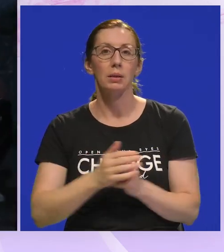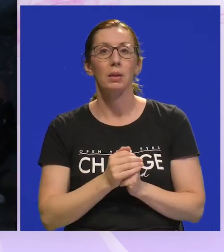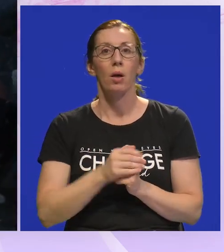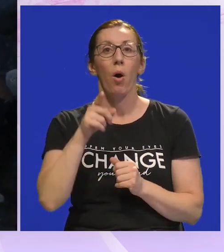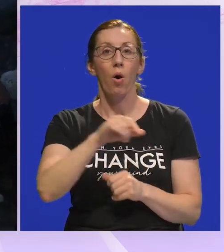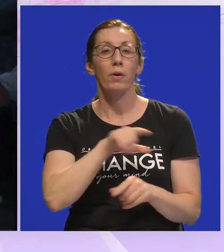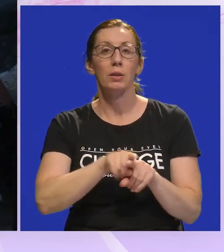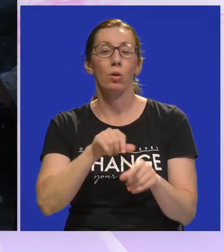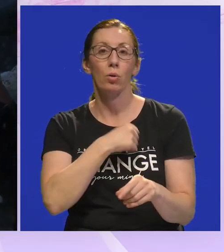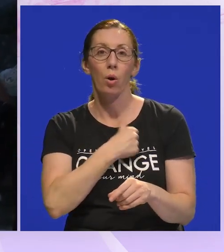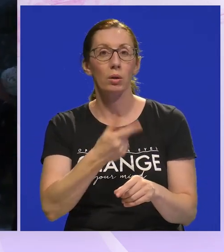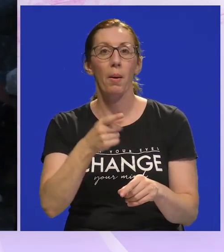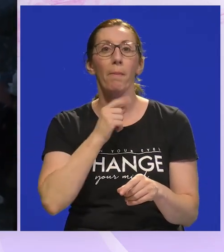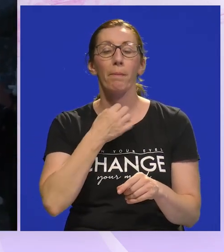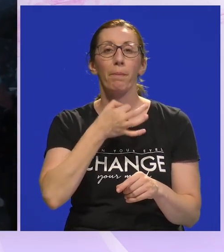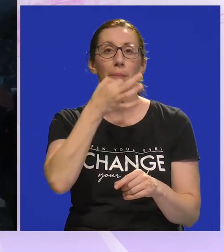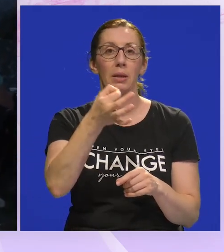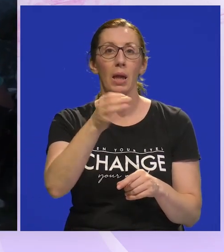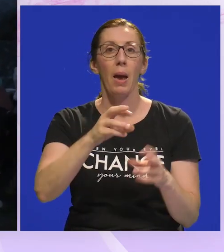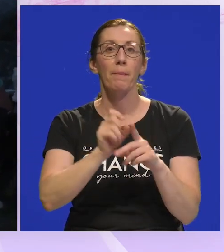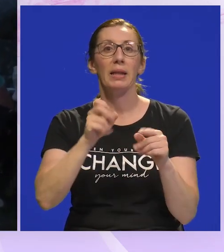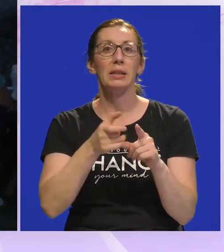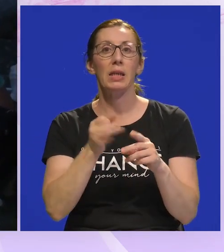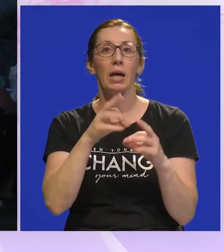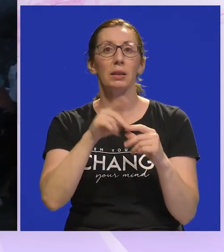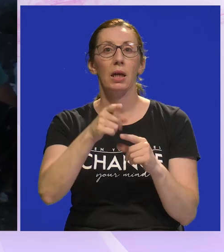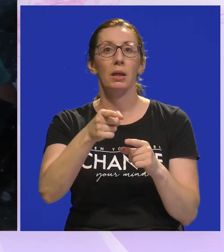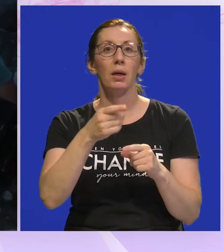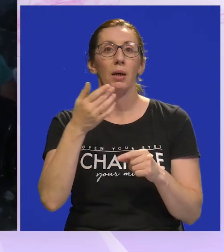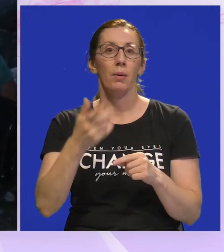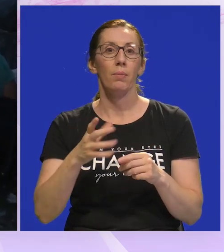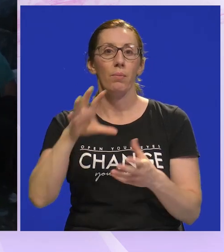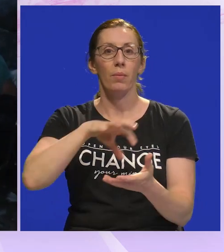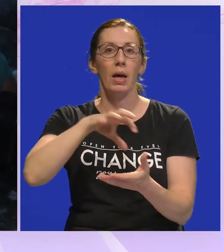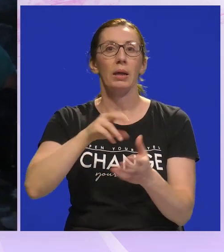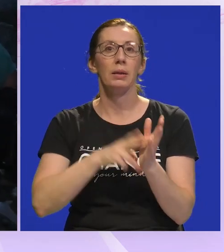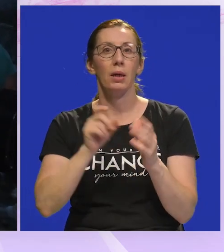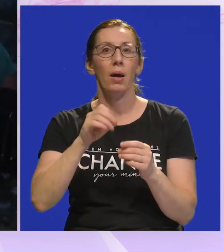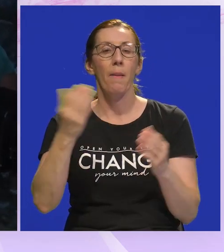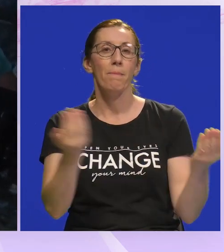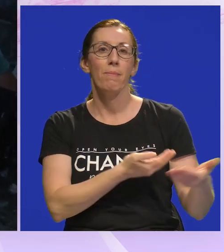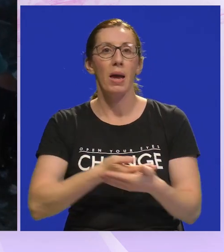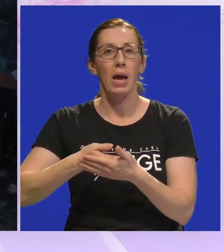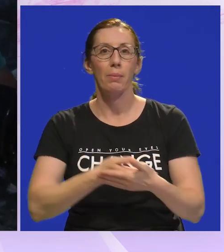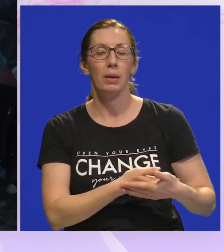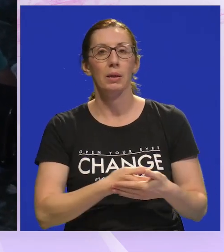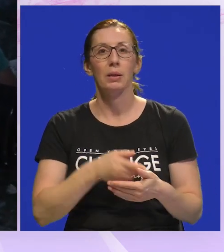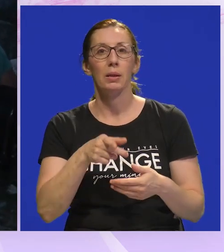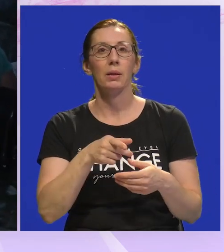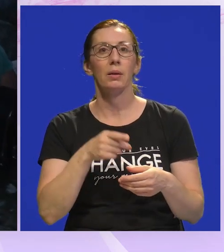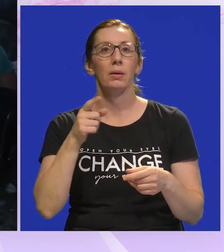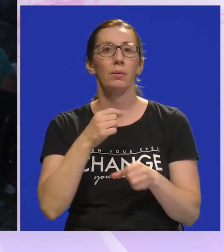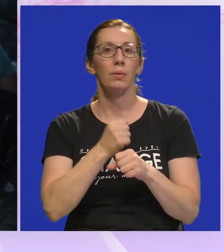usmjereno prema djeci i ove godine smo pitali našu pedijatriju pa su se odlučili za područje neonatologije, za baby